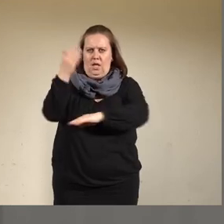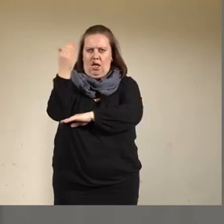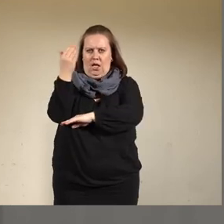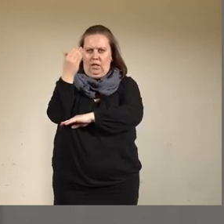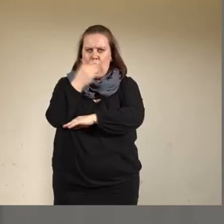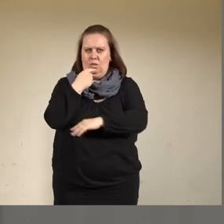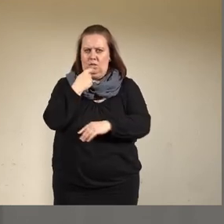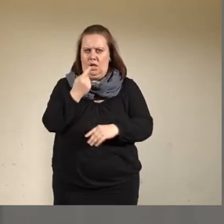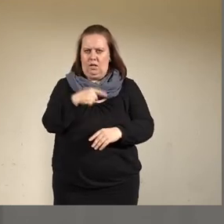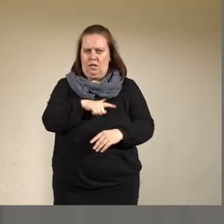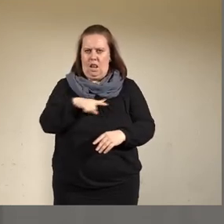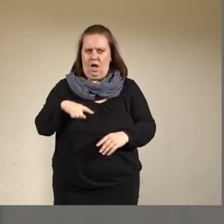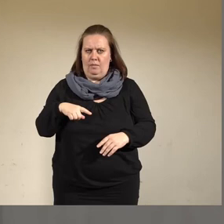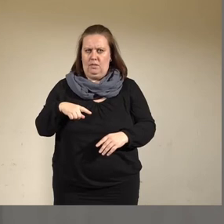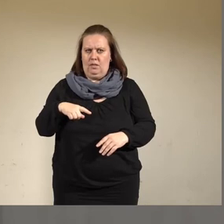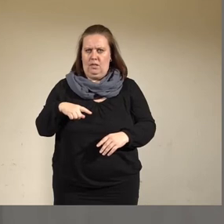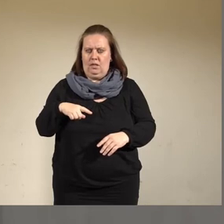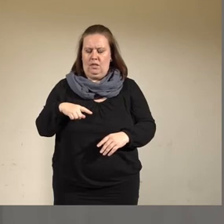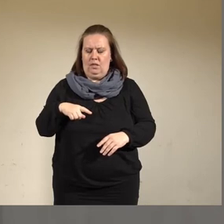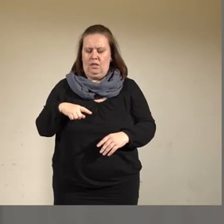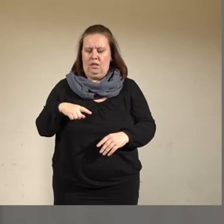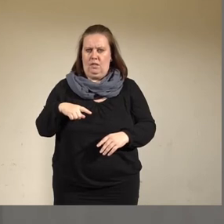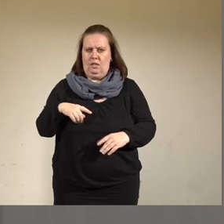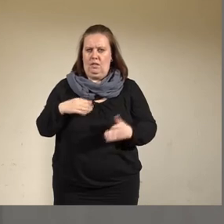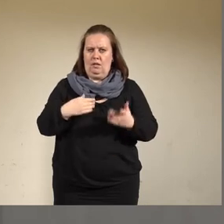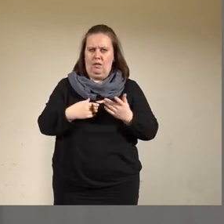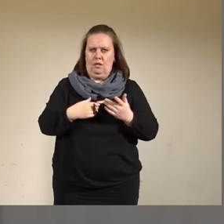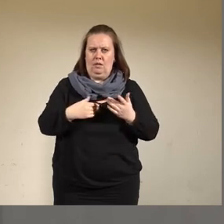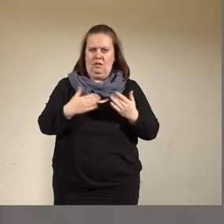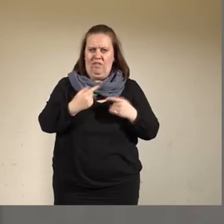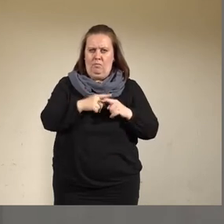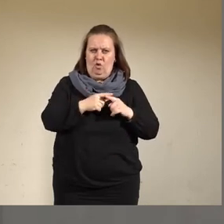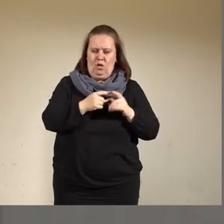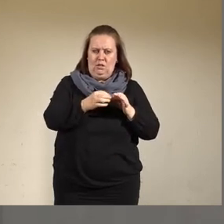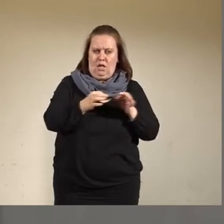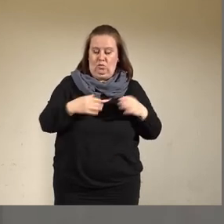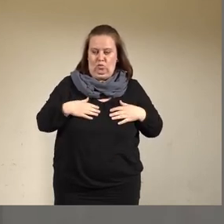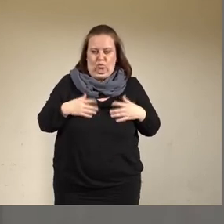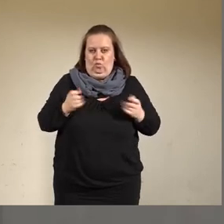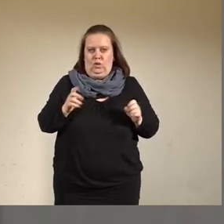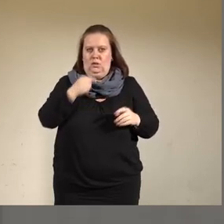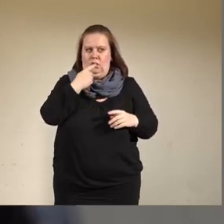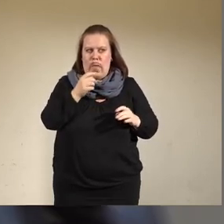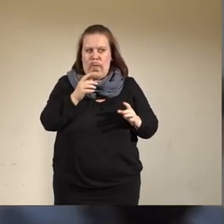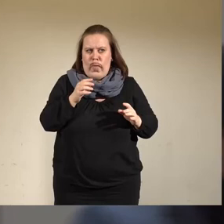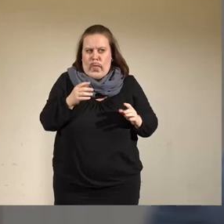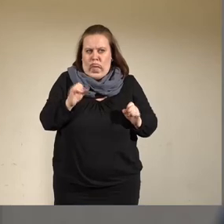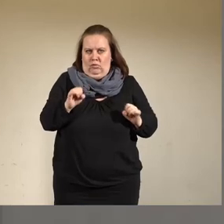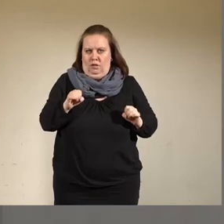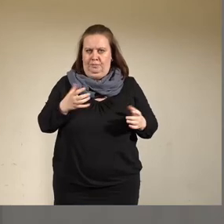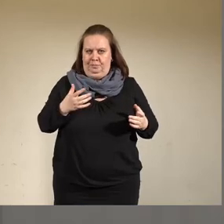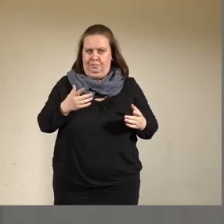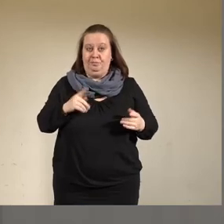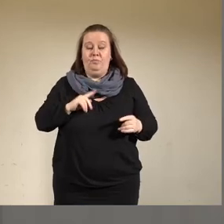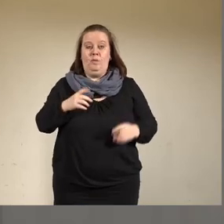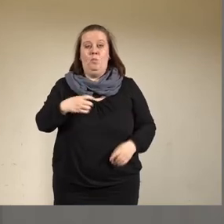dass Leipzig eine höhere Gewerbesteuerhebesatz hat. Jetzt habe ich kein Problem, das zu sagen. Ich habe aber